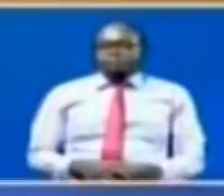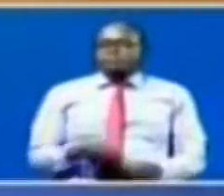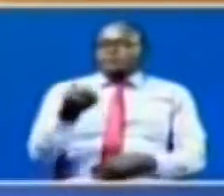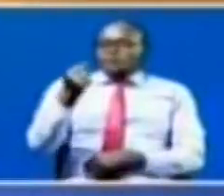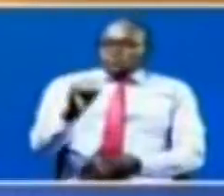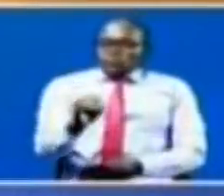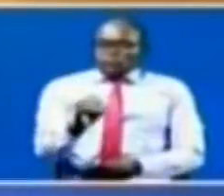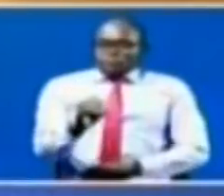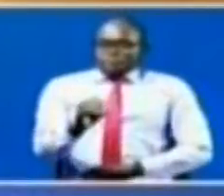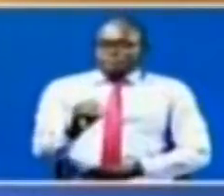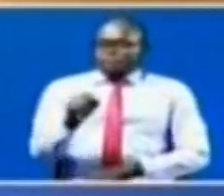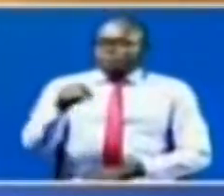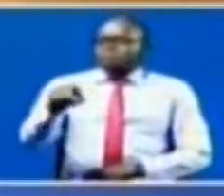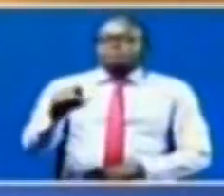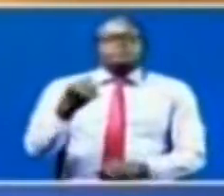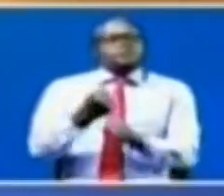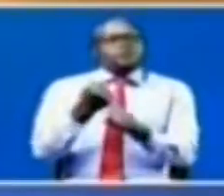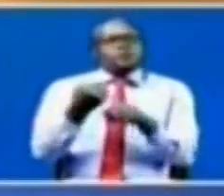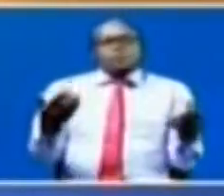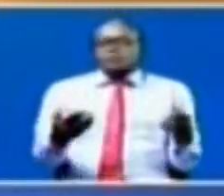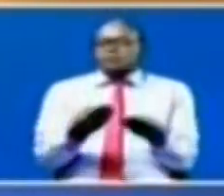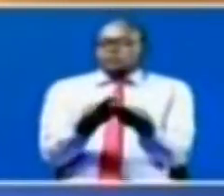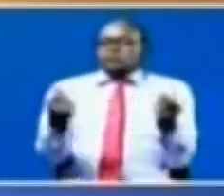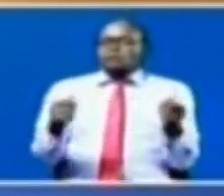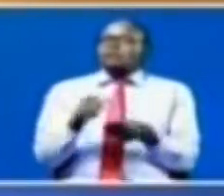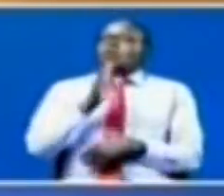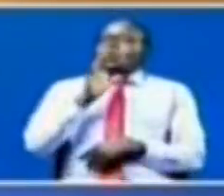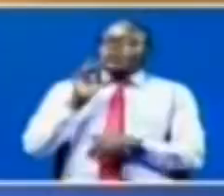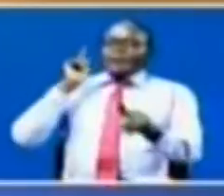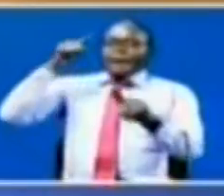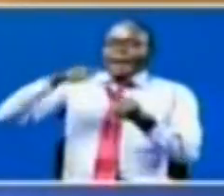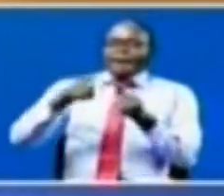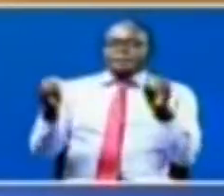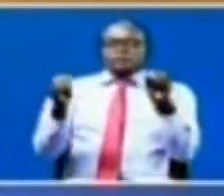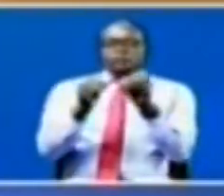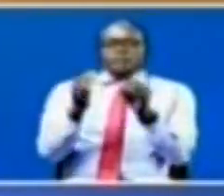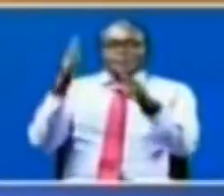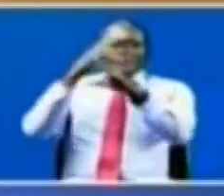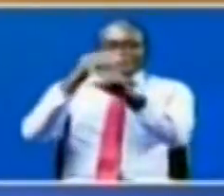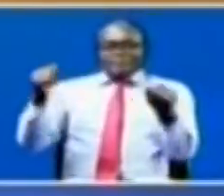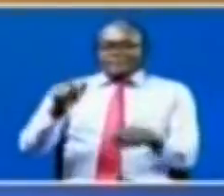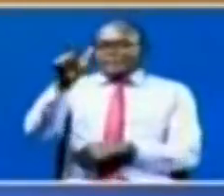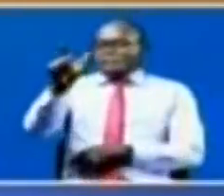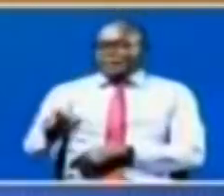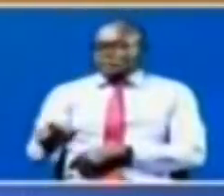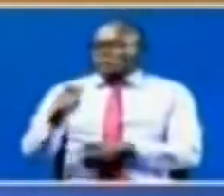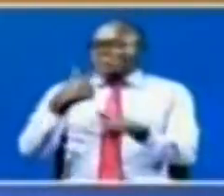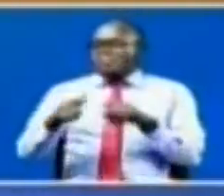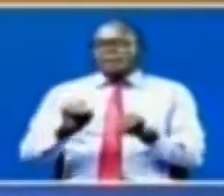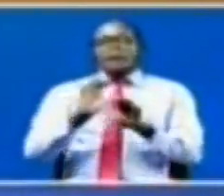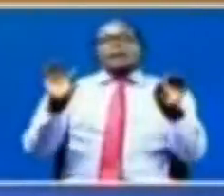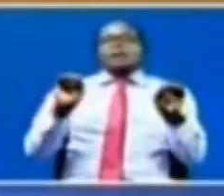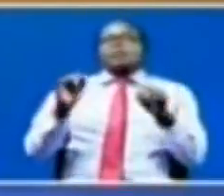So hiyo mpira inafanyaga ni inatoa maji. Inatoa maji. Even though his mission was to meet the president in person, it is not